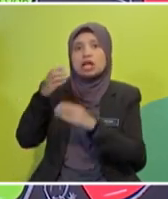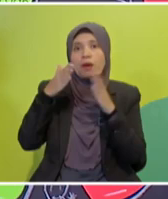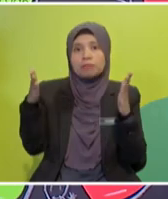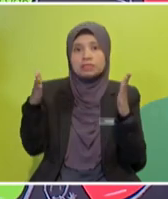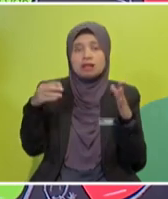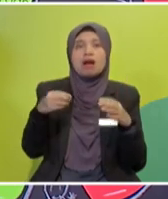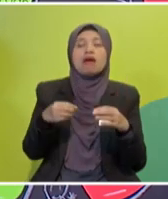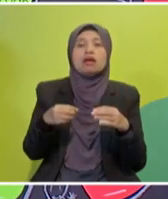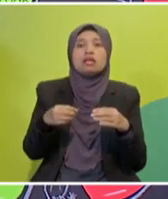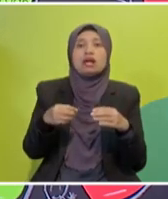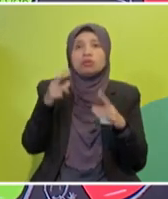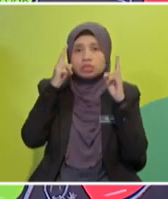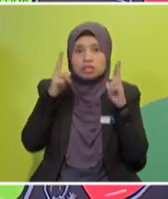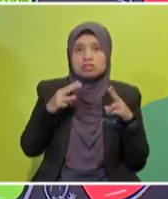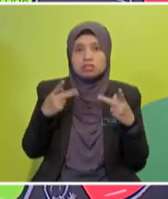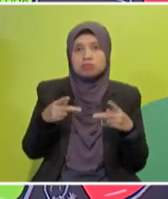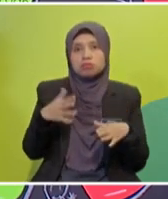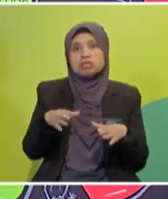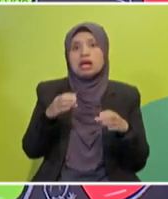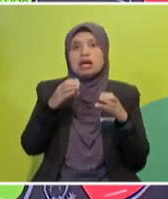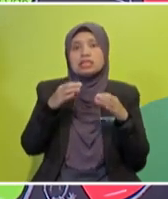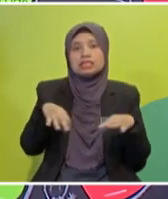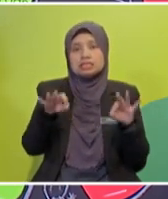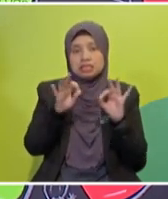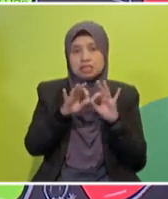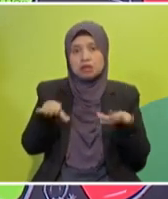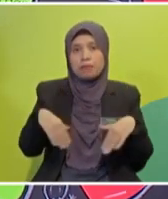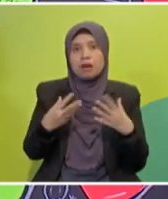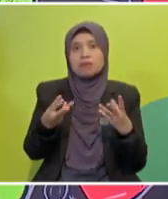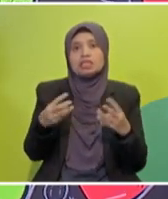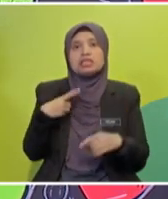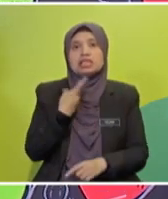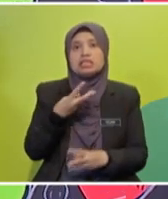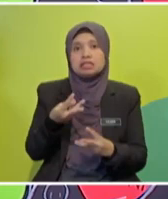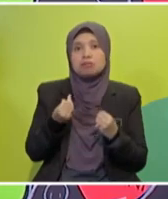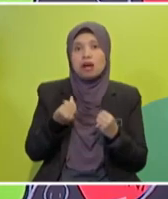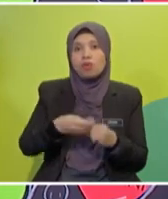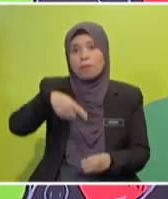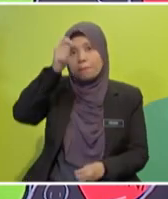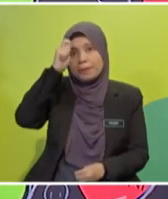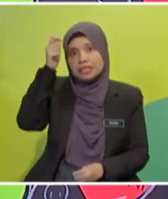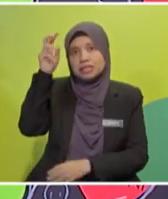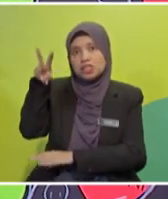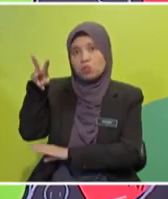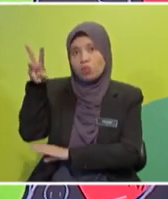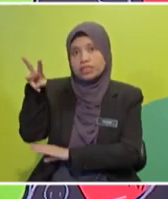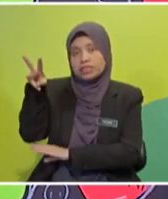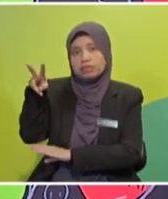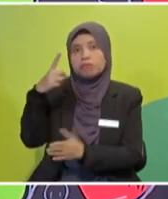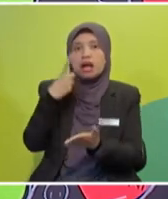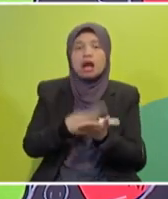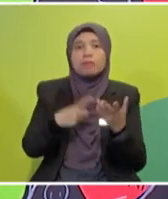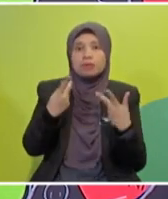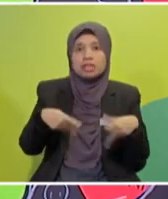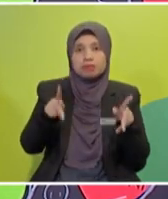juga tadi bagaimana kaedah kita nak mandi wajib untuk menghilang, menyucikan kita daripada hadas besar, serta apa